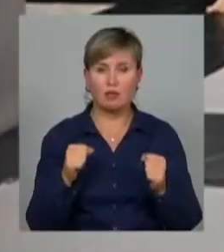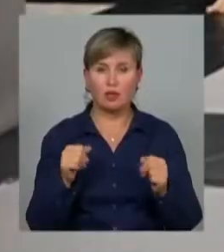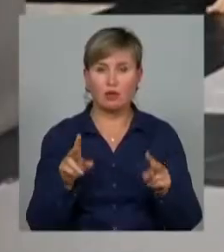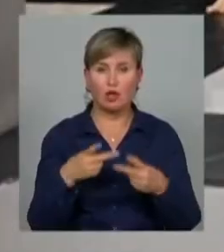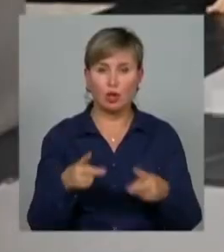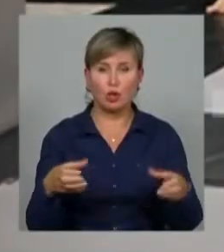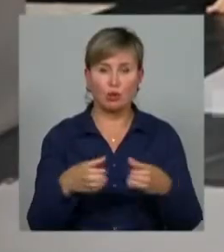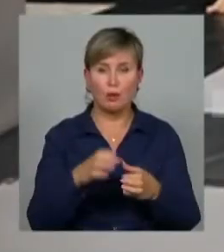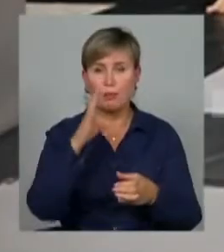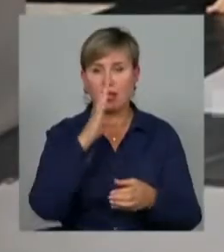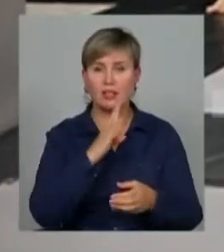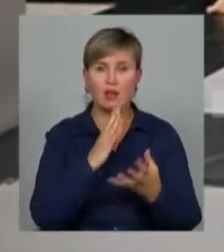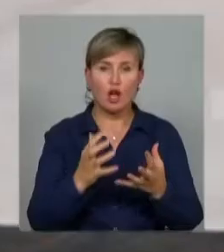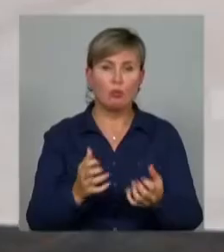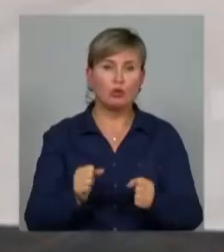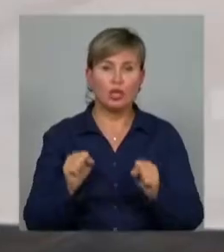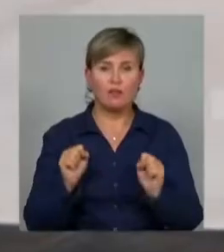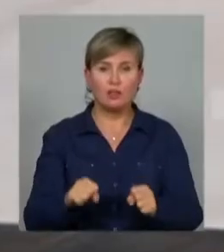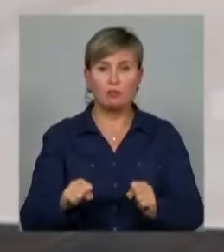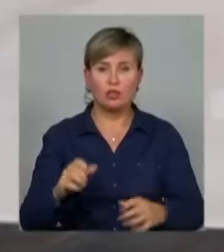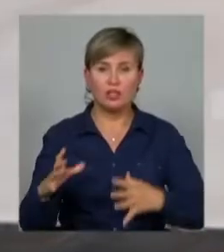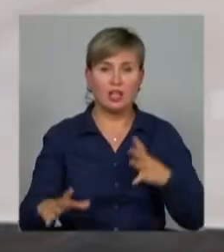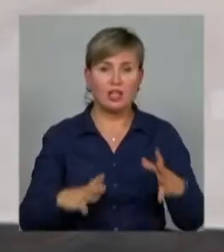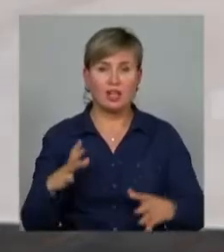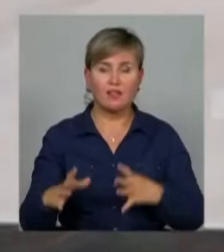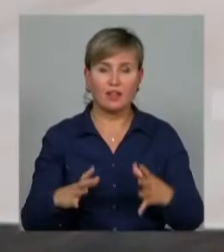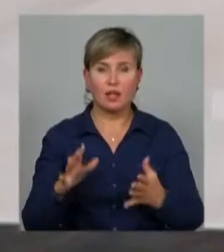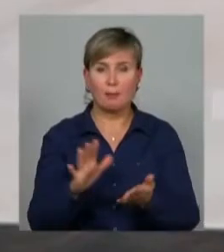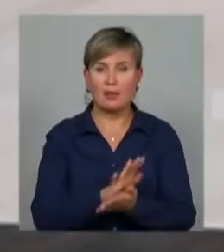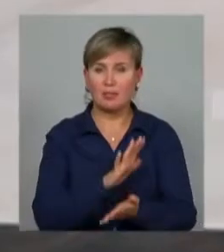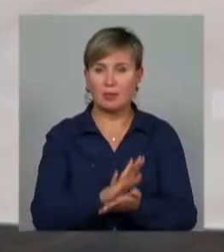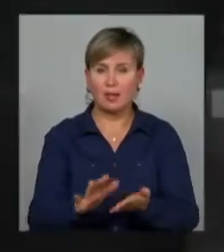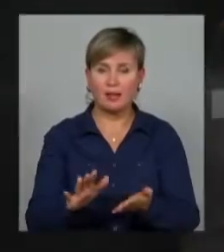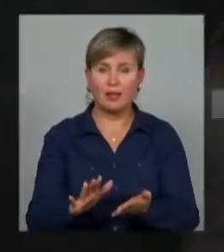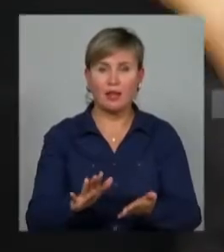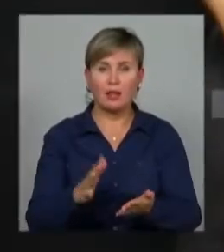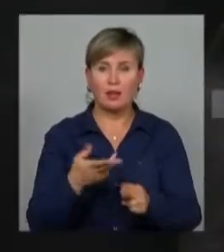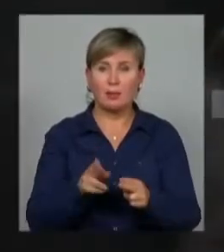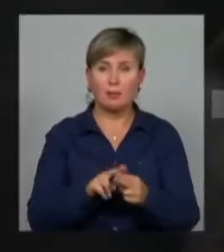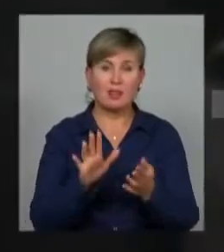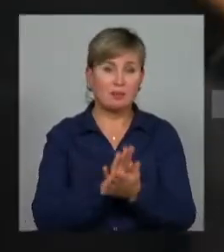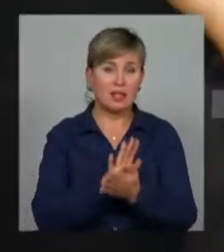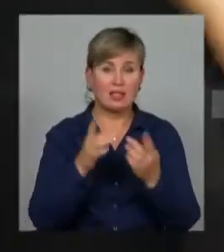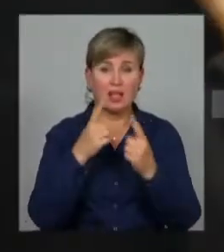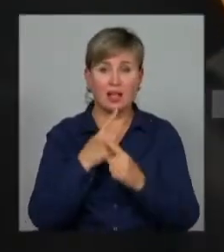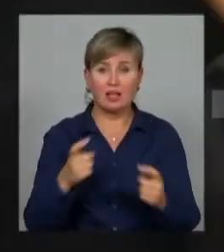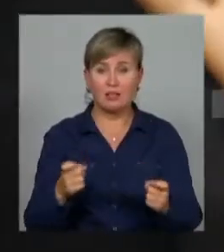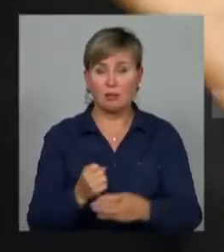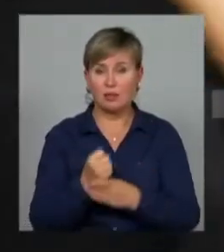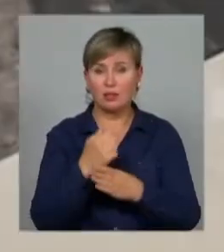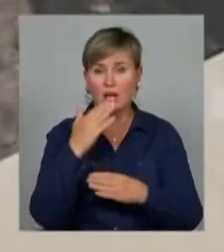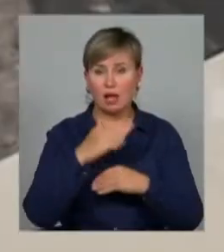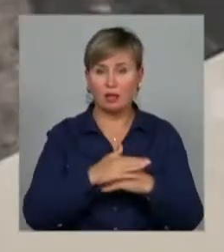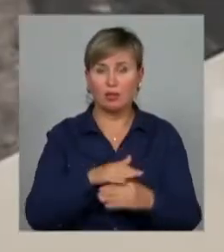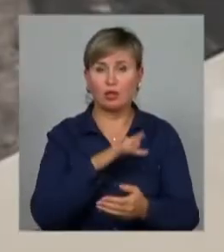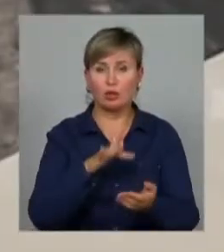с тем мальчики и девушки получили возможность тренироваться на бесплатной основе. Благотворительная акция приводится при поддержке акимата